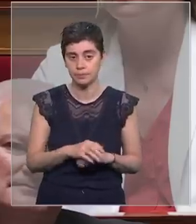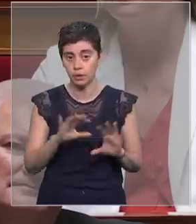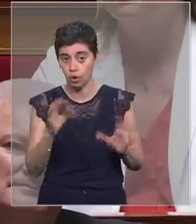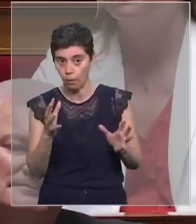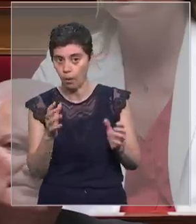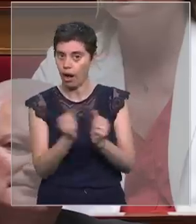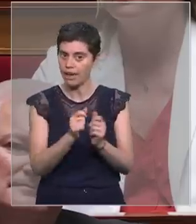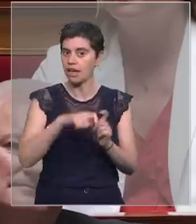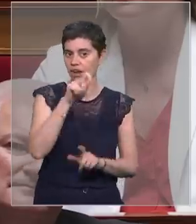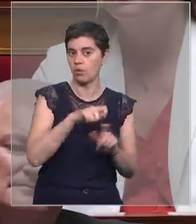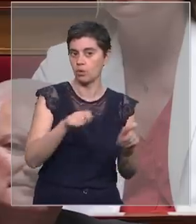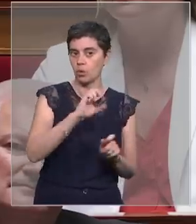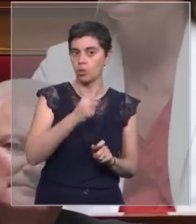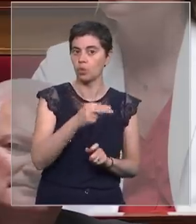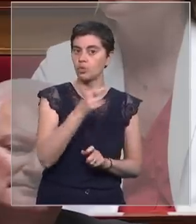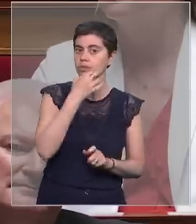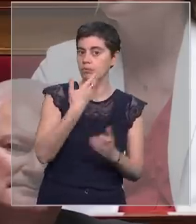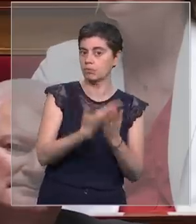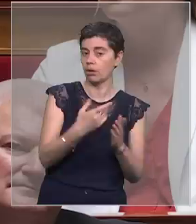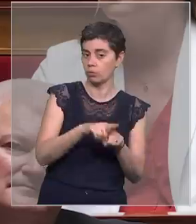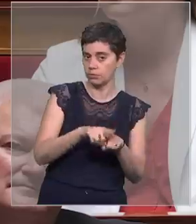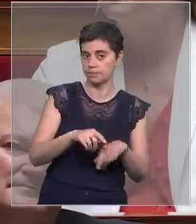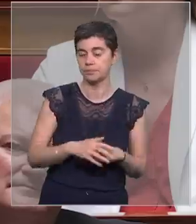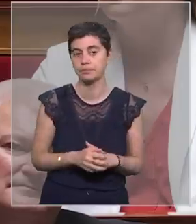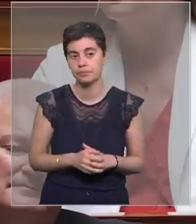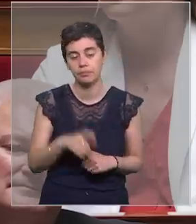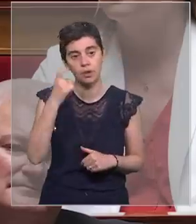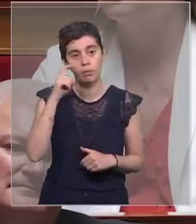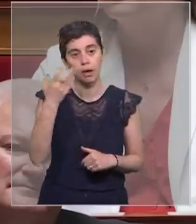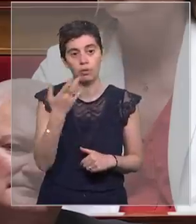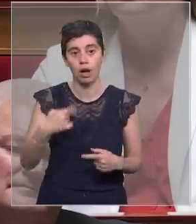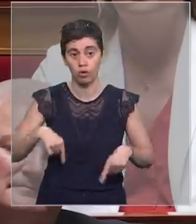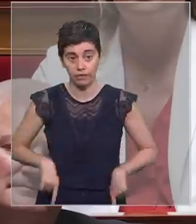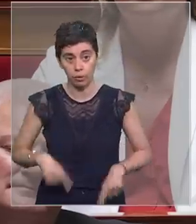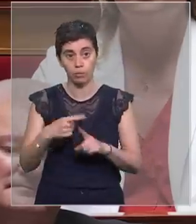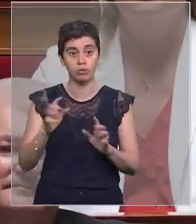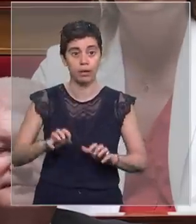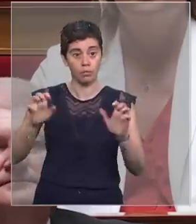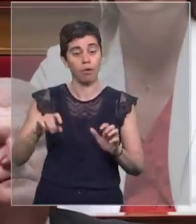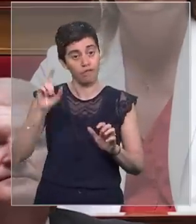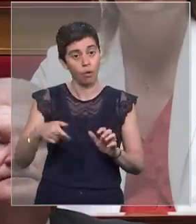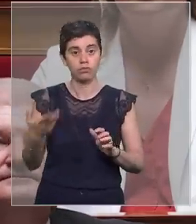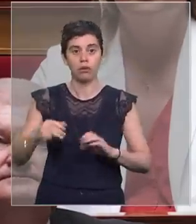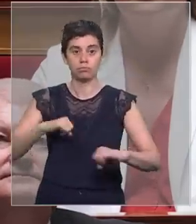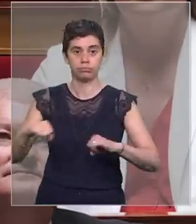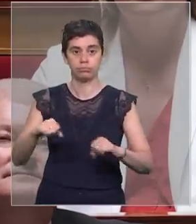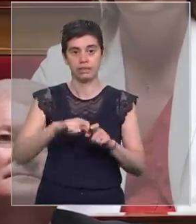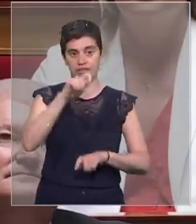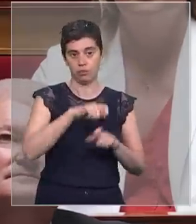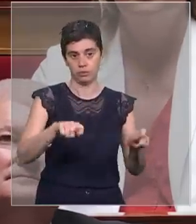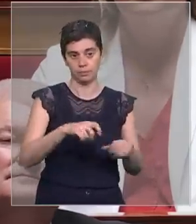évaluation nécessaire. Les Nations Unies le soulignent et force est de constater que le gouvernement et le Parlement devront s'atteler à ces